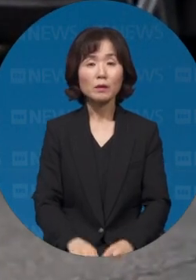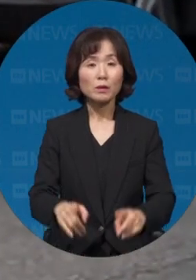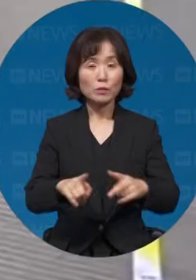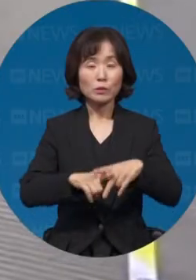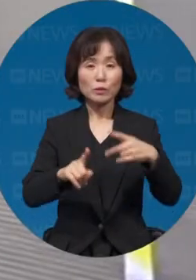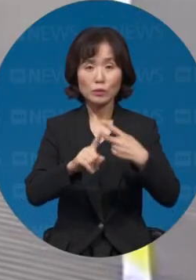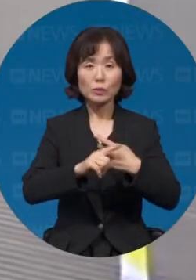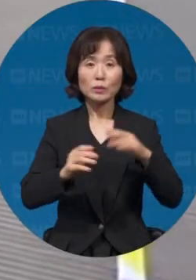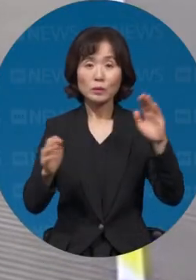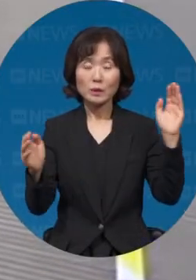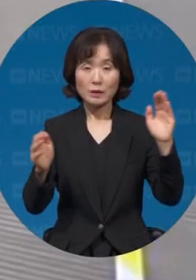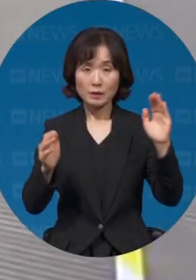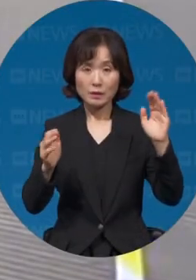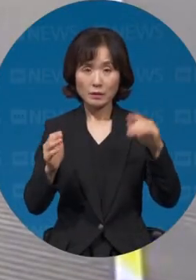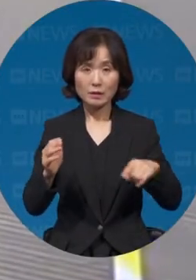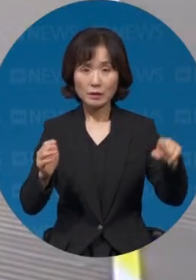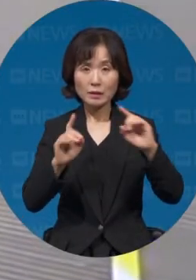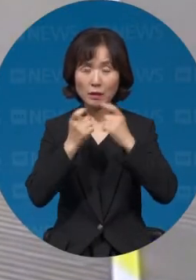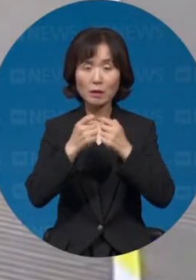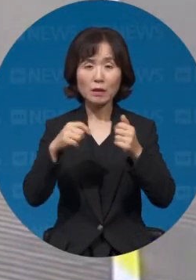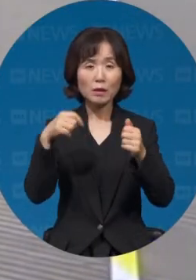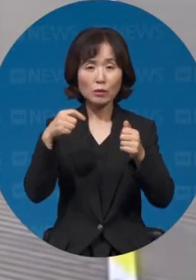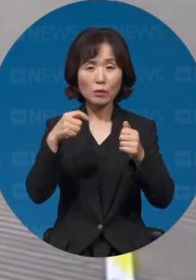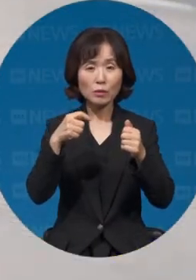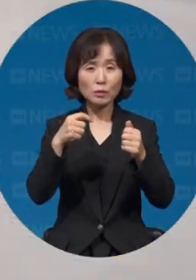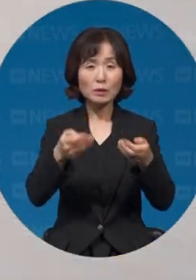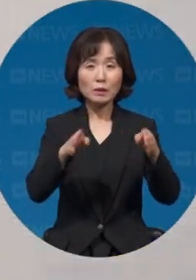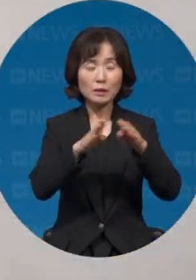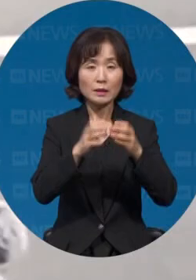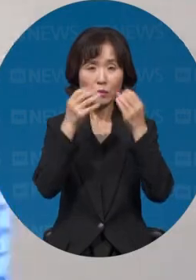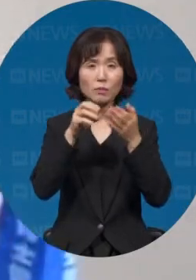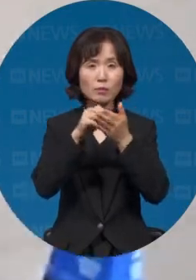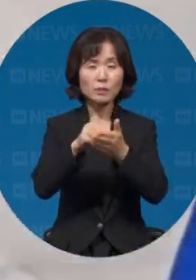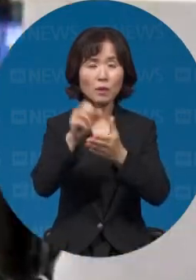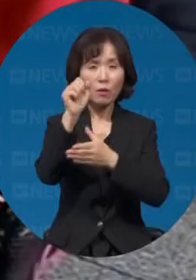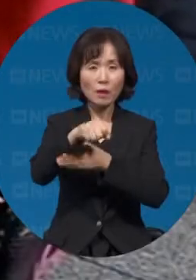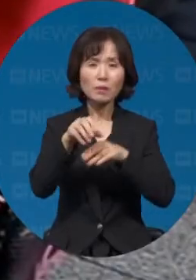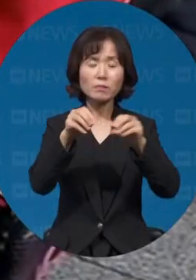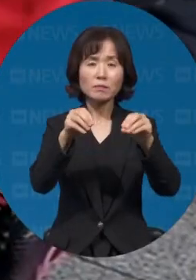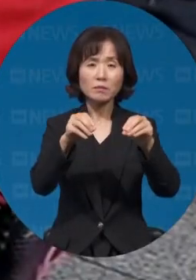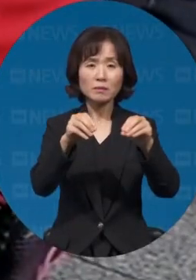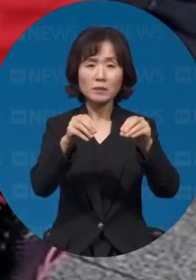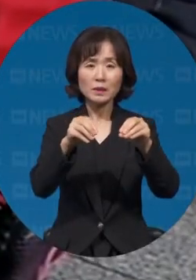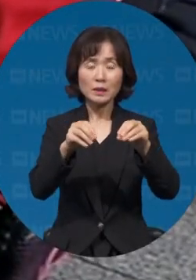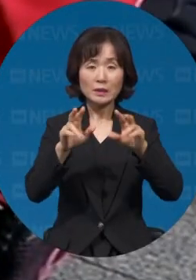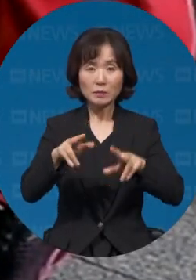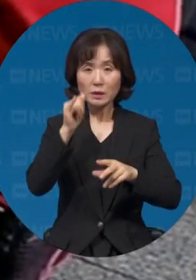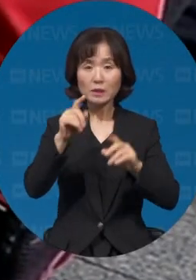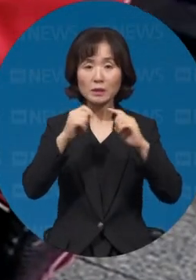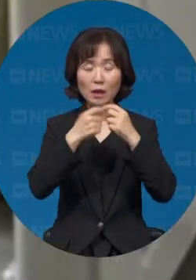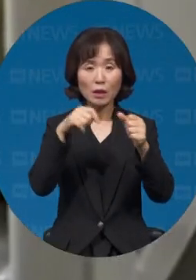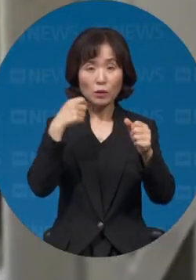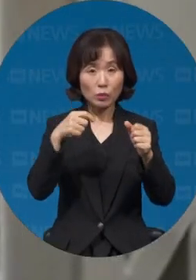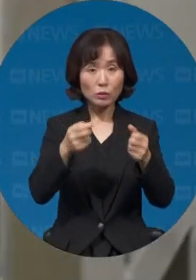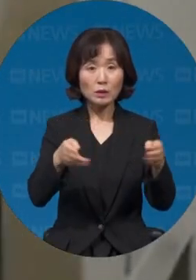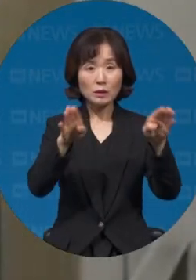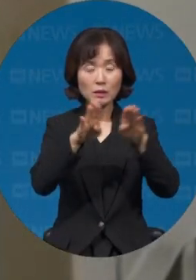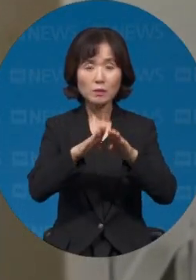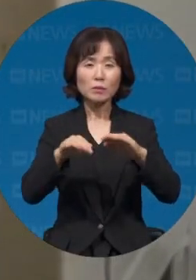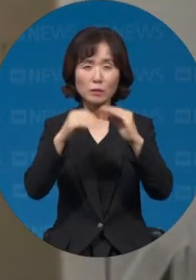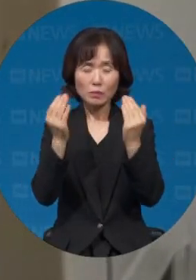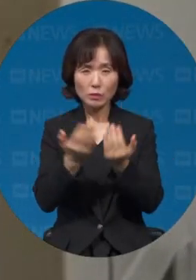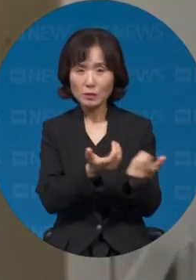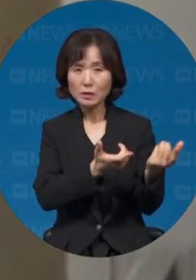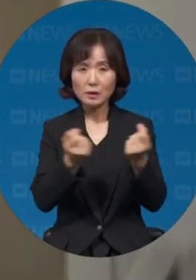초등학생과 중학생을 대상으로 한 사교육기관의 신규 허가가 금지되고 기존의 사교육기관은 모두 비영리 기관으로